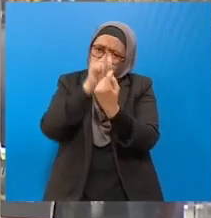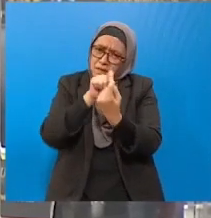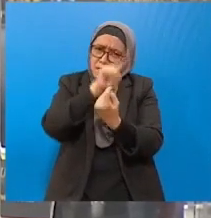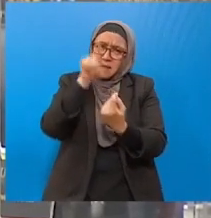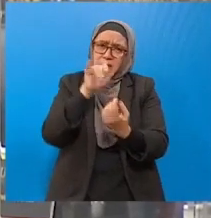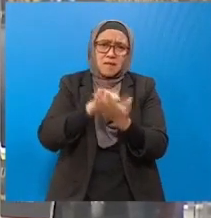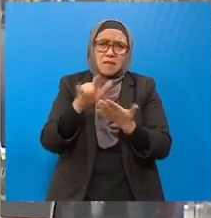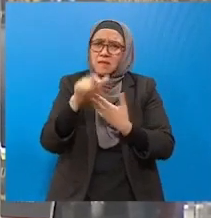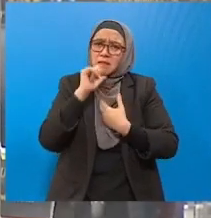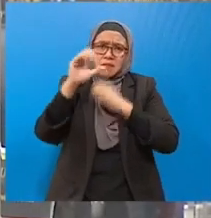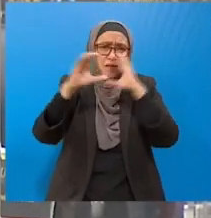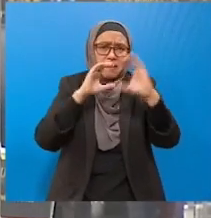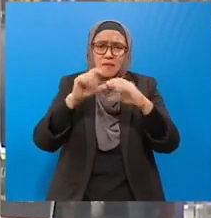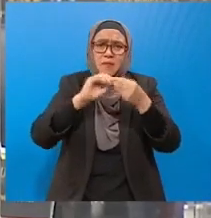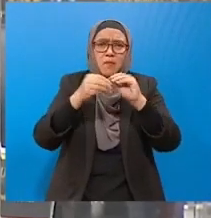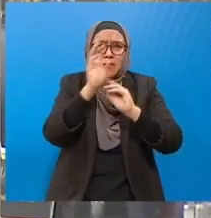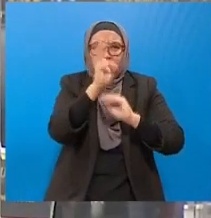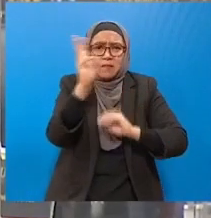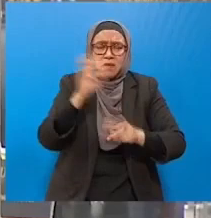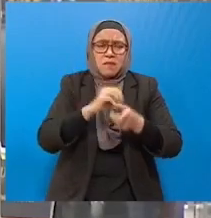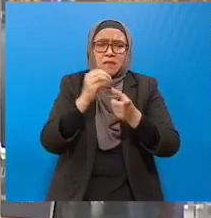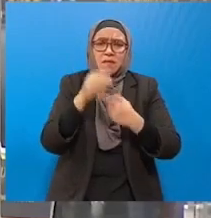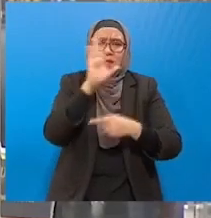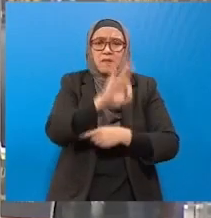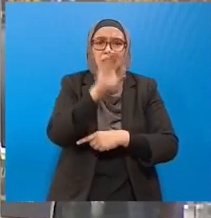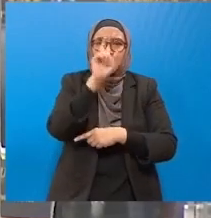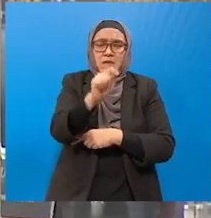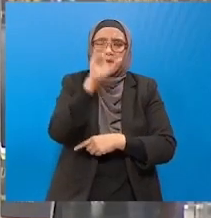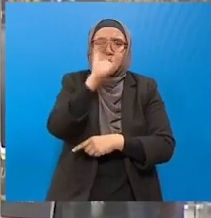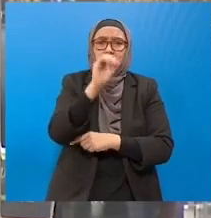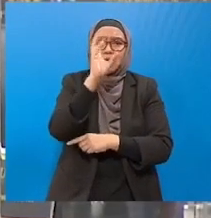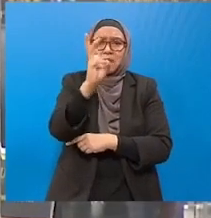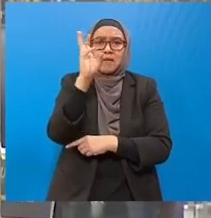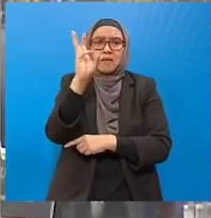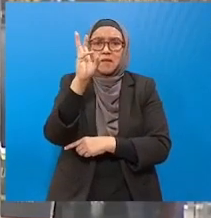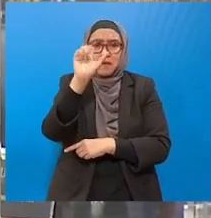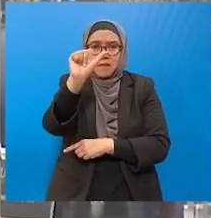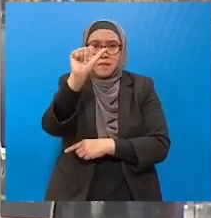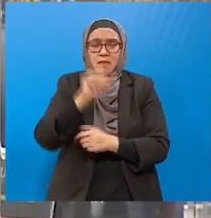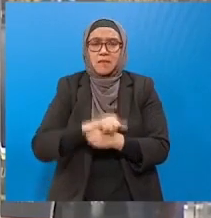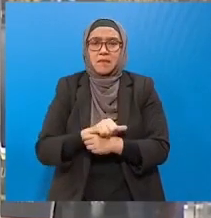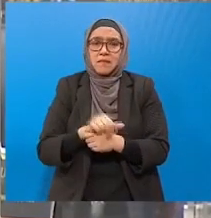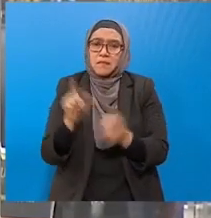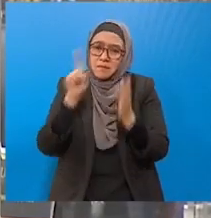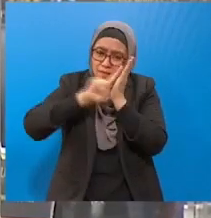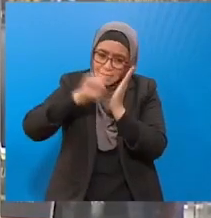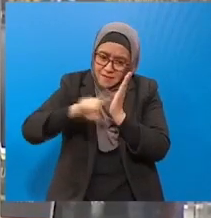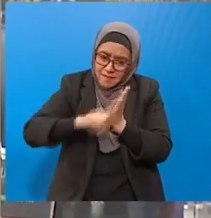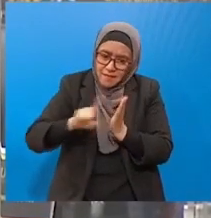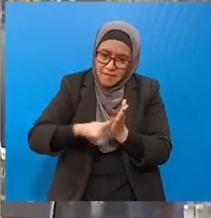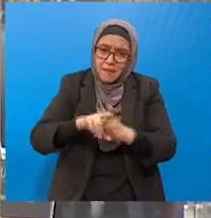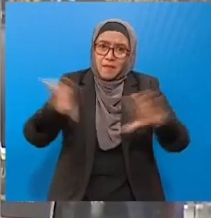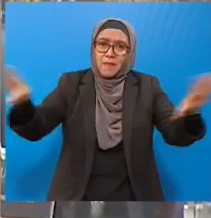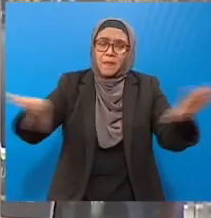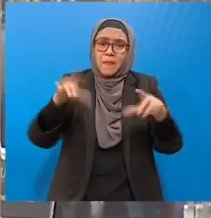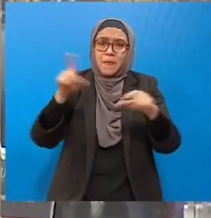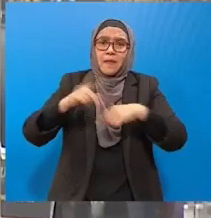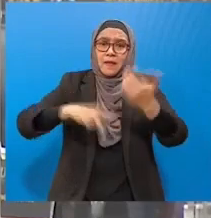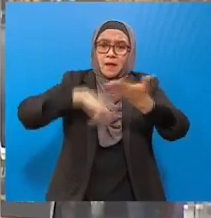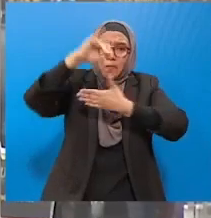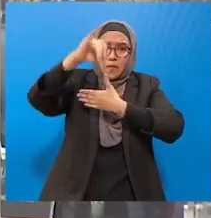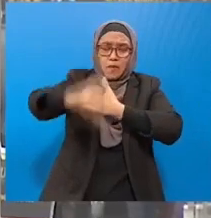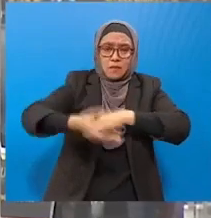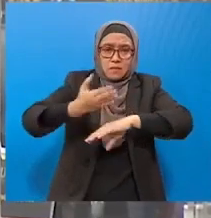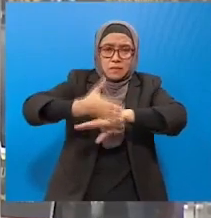no66 atau serial tepatnya FB kosong 66 semakin juga telah dibuat yaitu Project pembaikan culun oleh